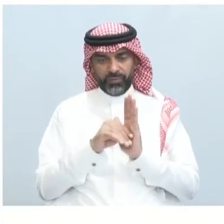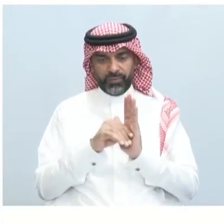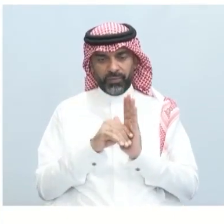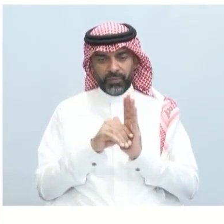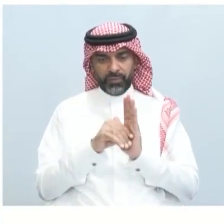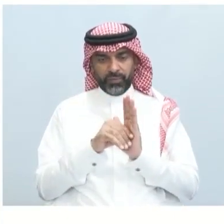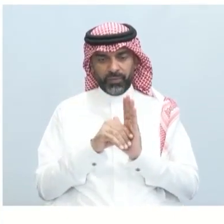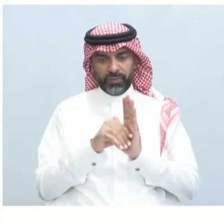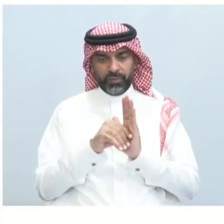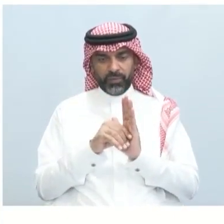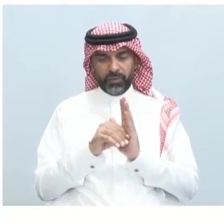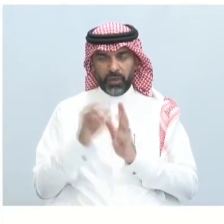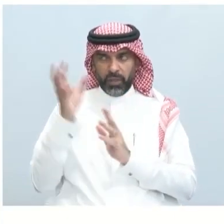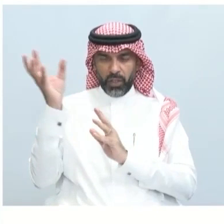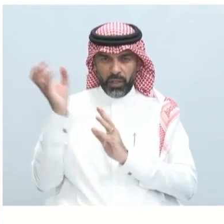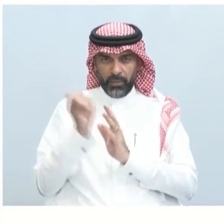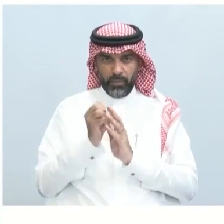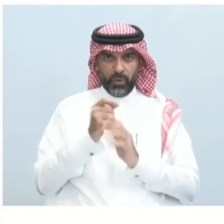ذلك Import Content،